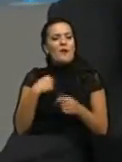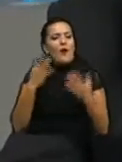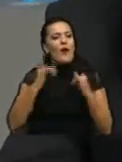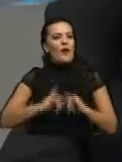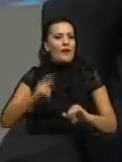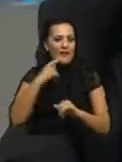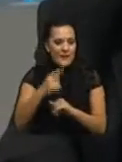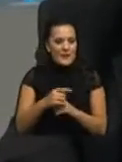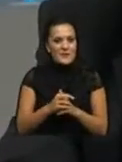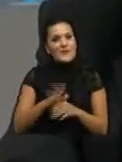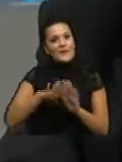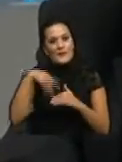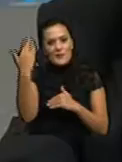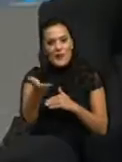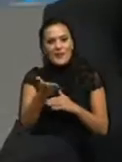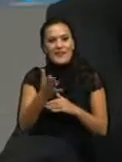Ondan sonra